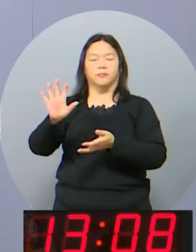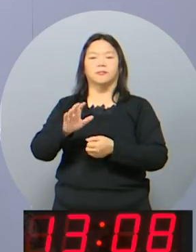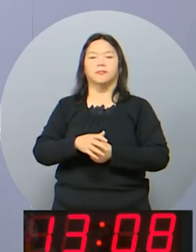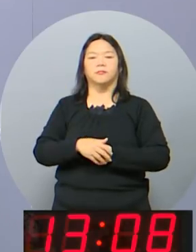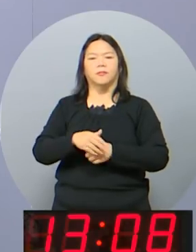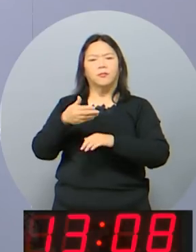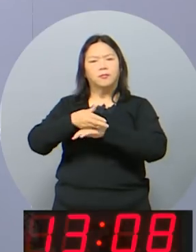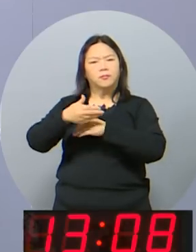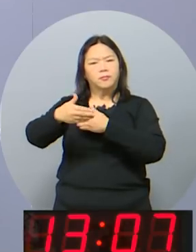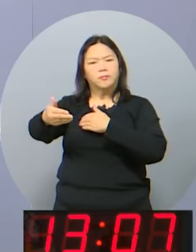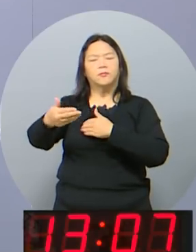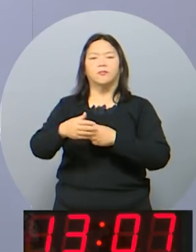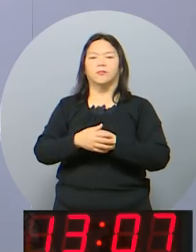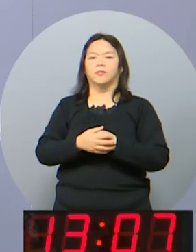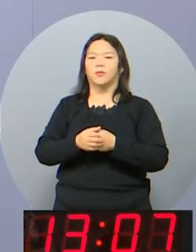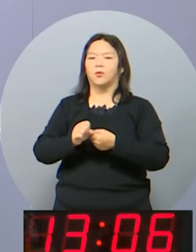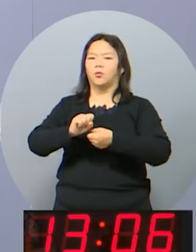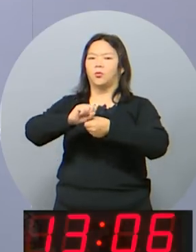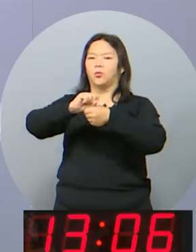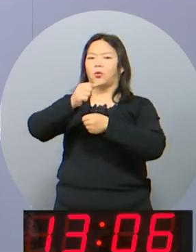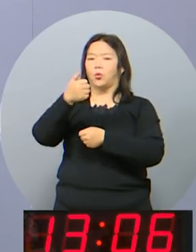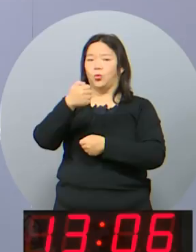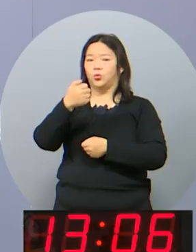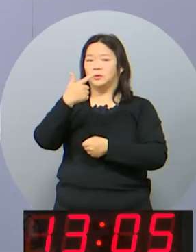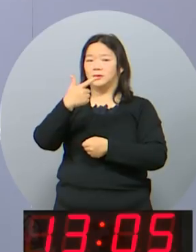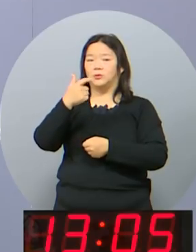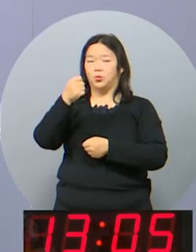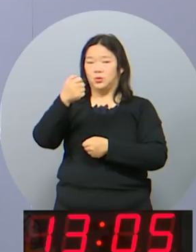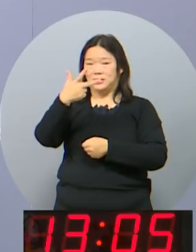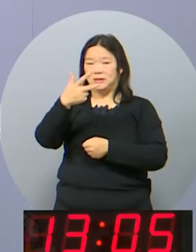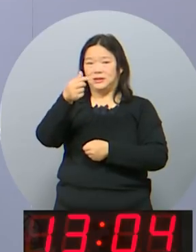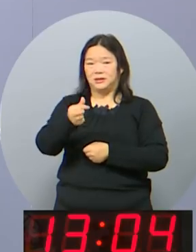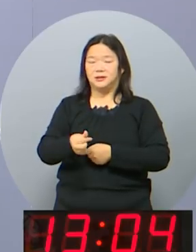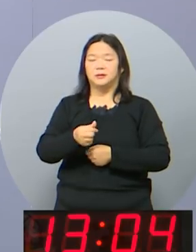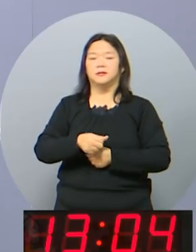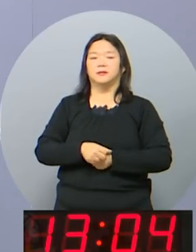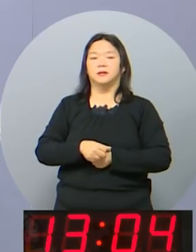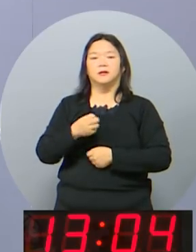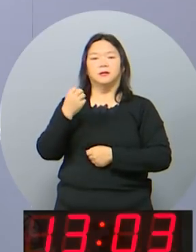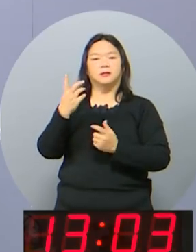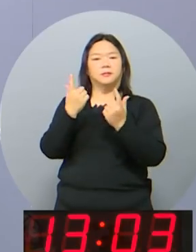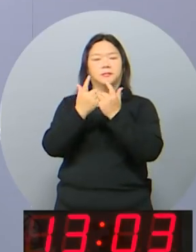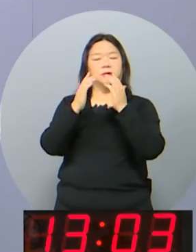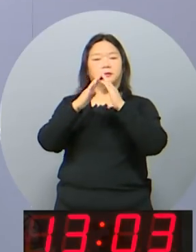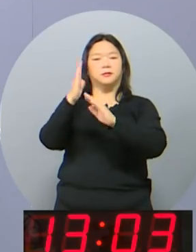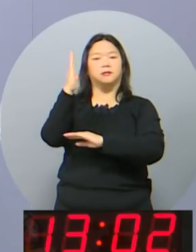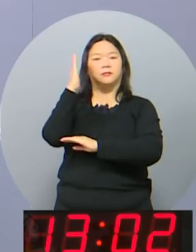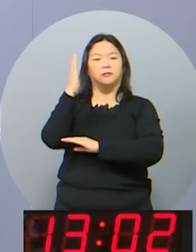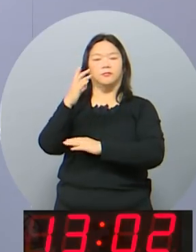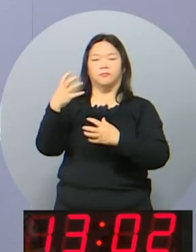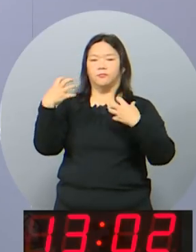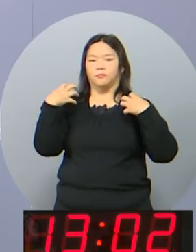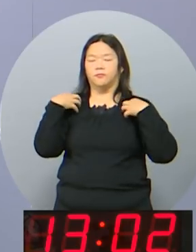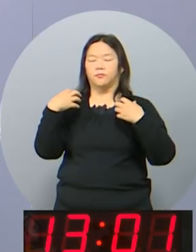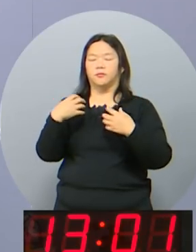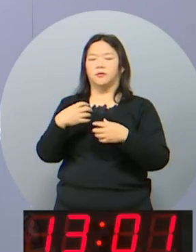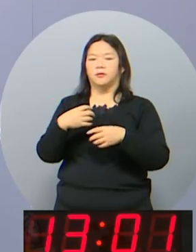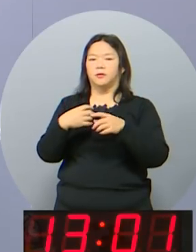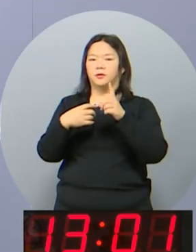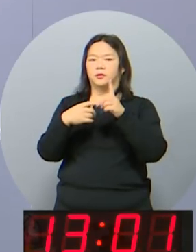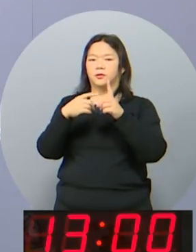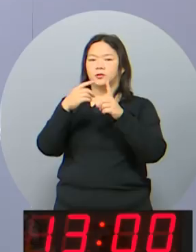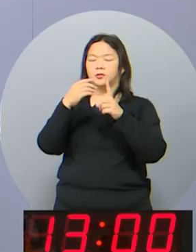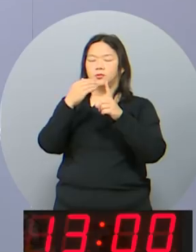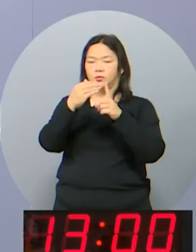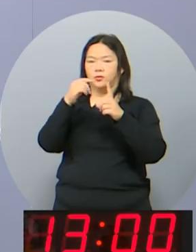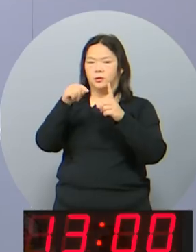中增加了57亿，那57亿由我们新北市政府负担